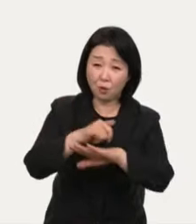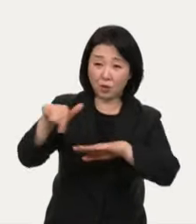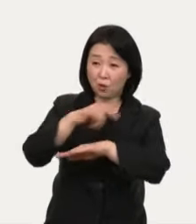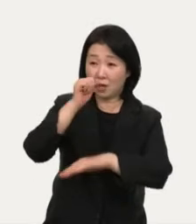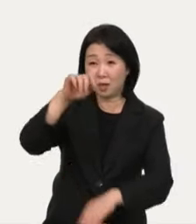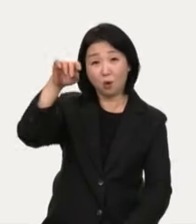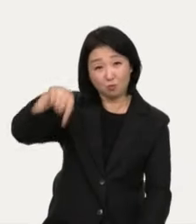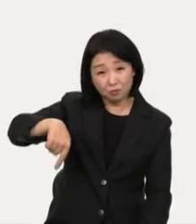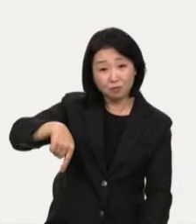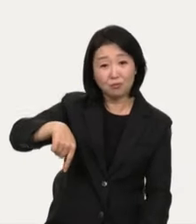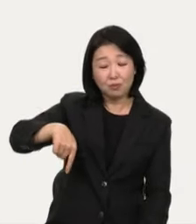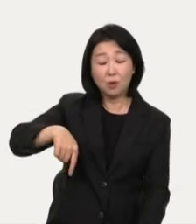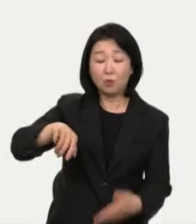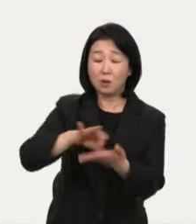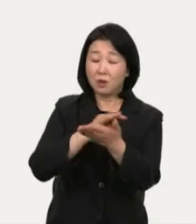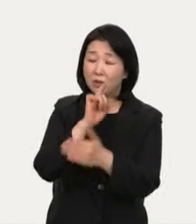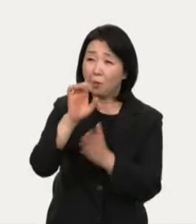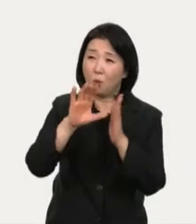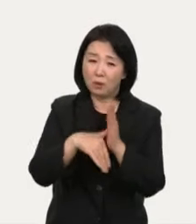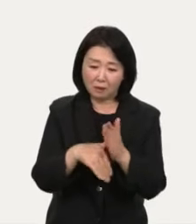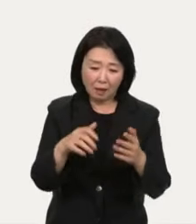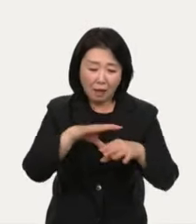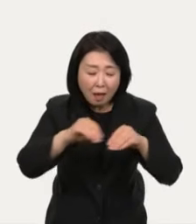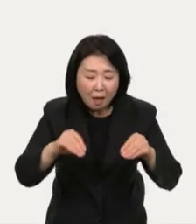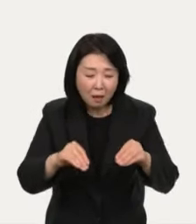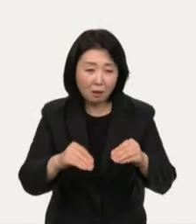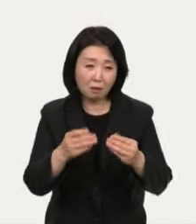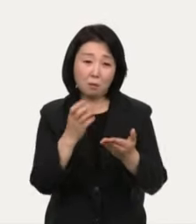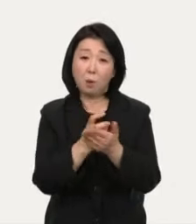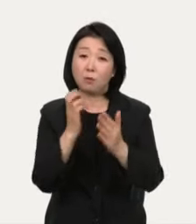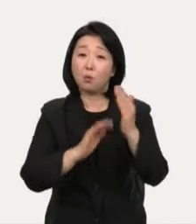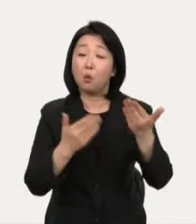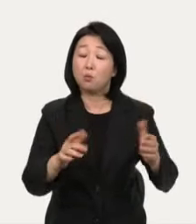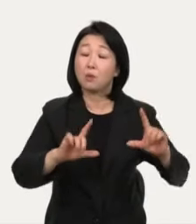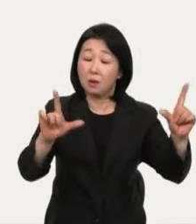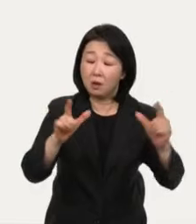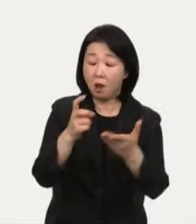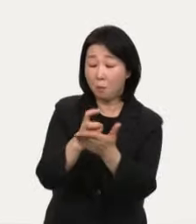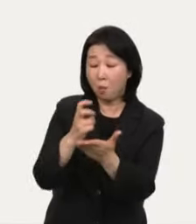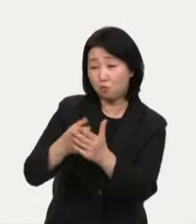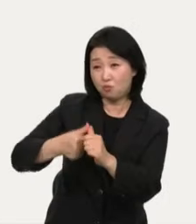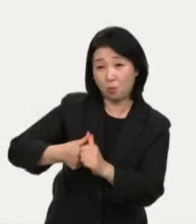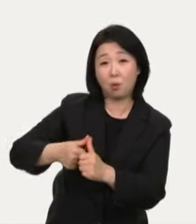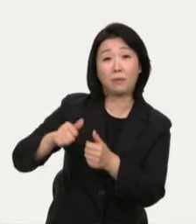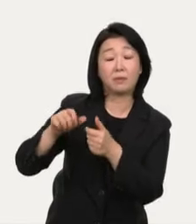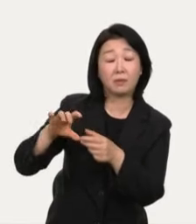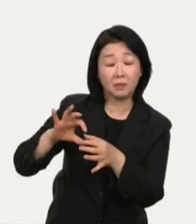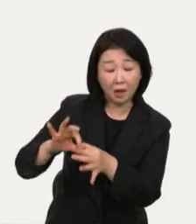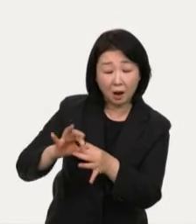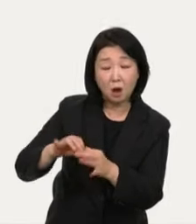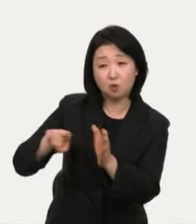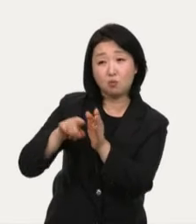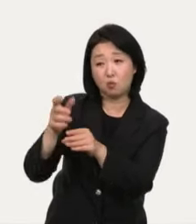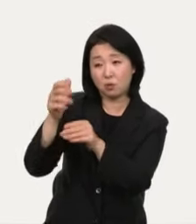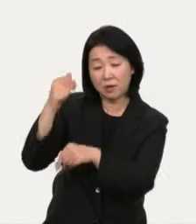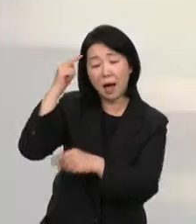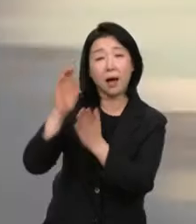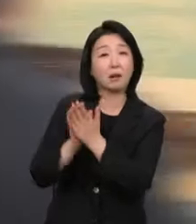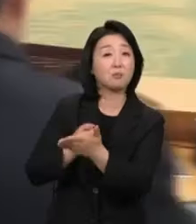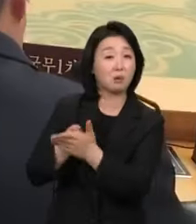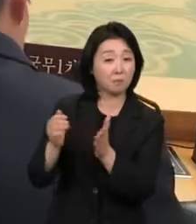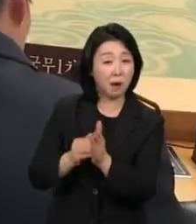관계자는 국가결산 보고서를 처리하는 시한이 법정 공휴일이었고 법률 조언을 통해 국무총리실에서 판단해 결정한 것이라고